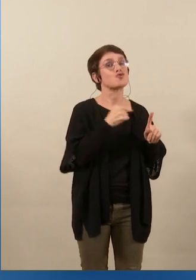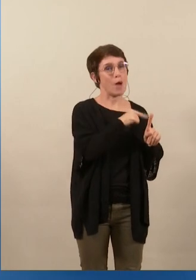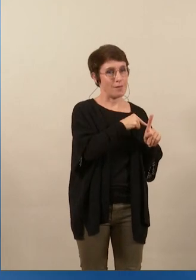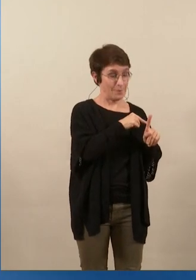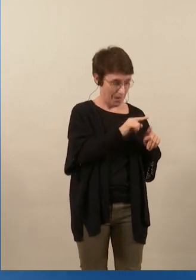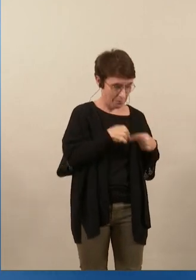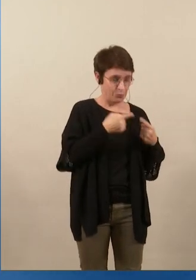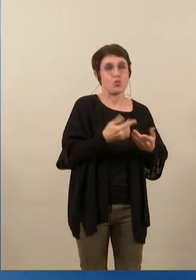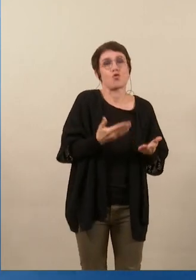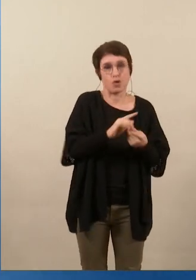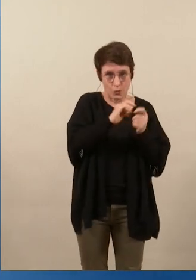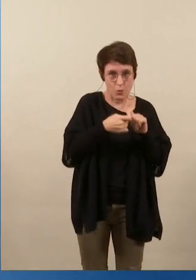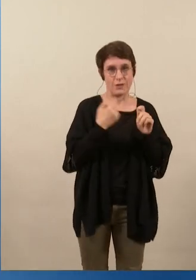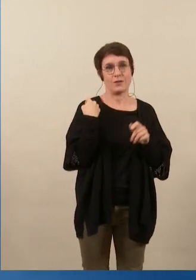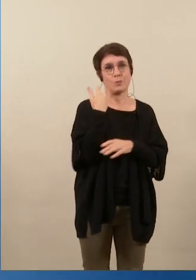alors